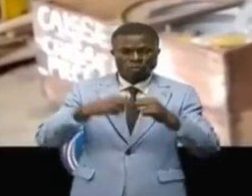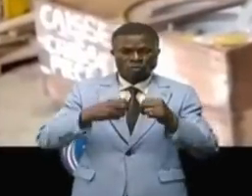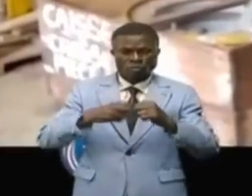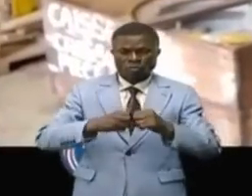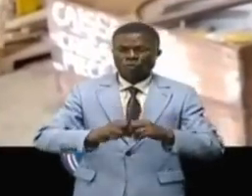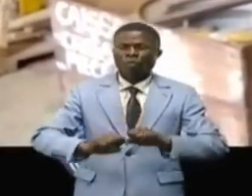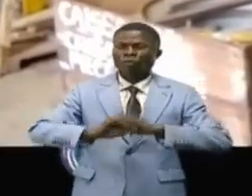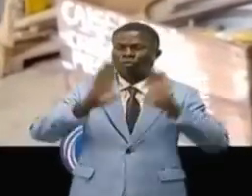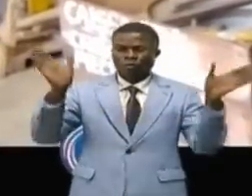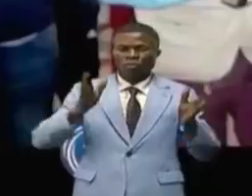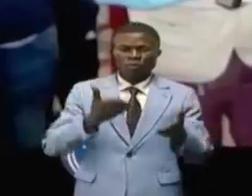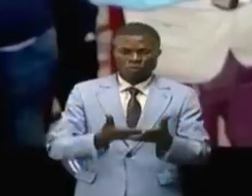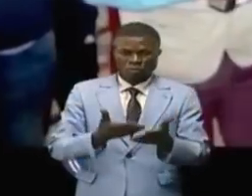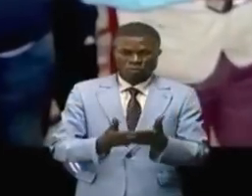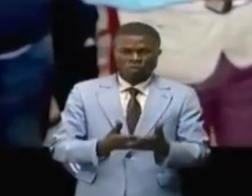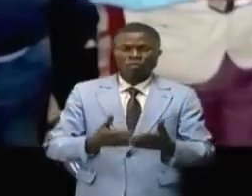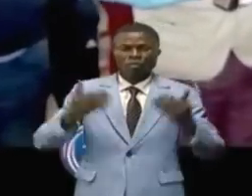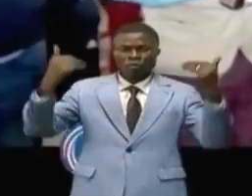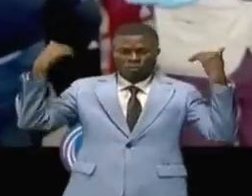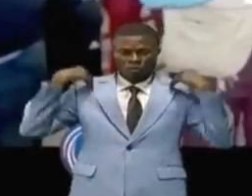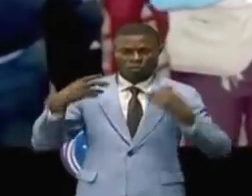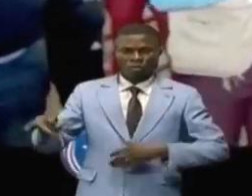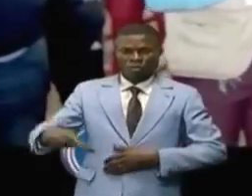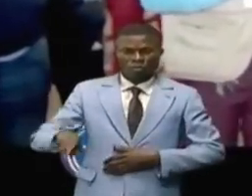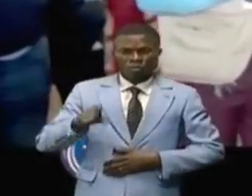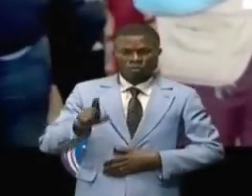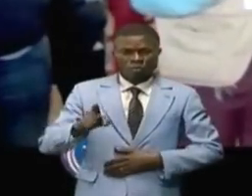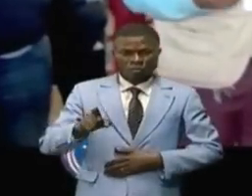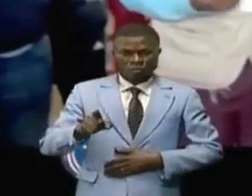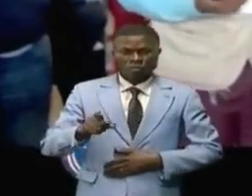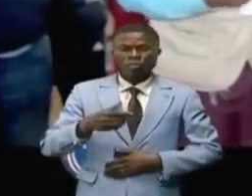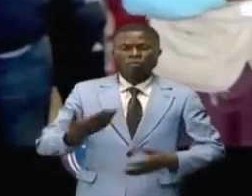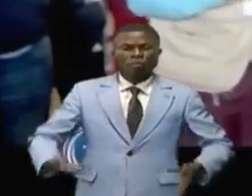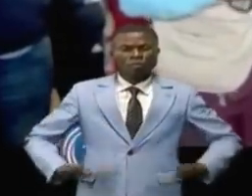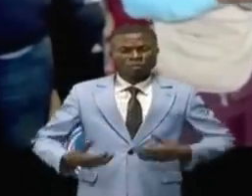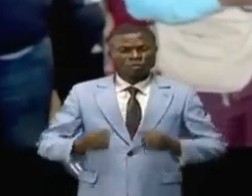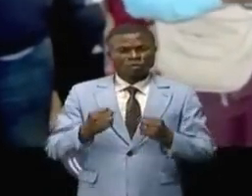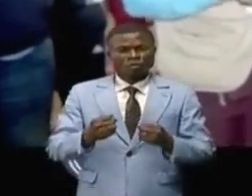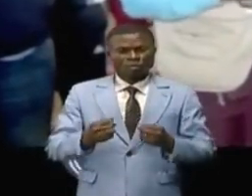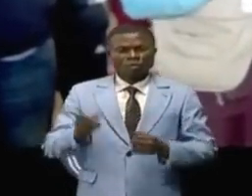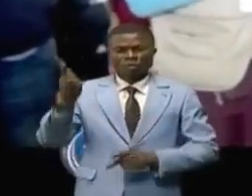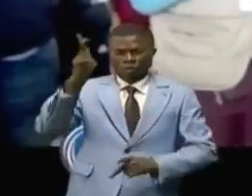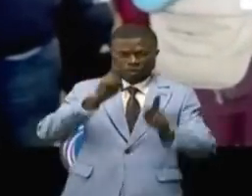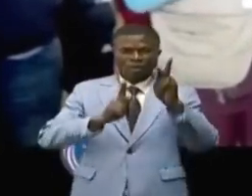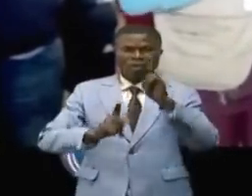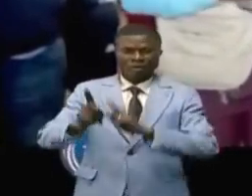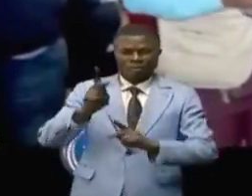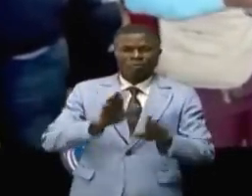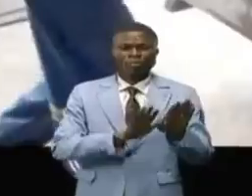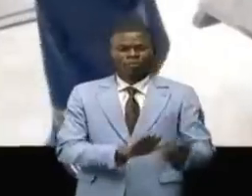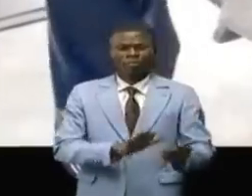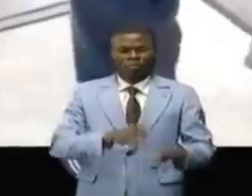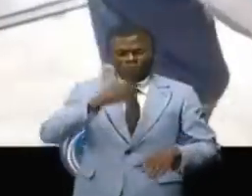à 12 MW pour le chef de l'exécutif de soulagement pour la population qui atteint souffert et maître